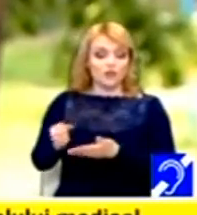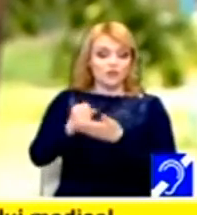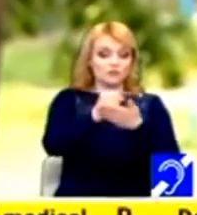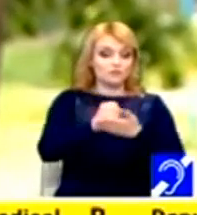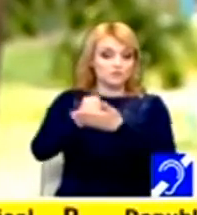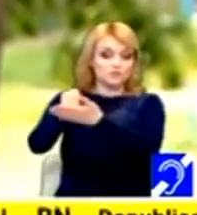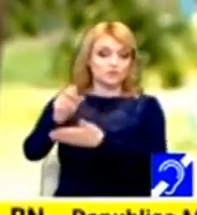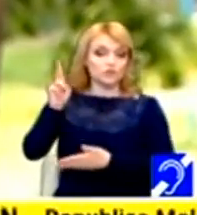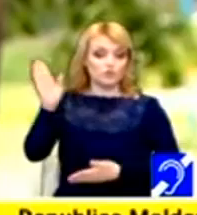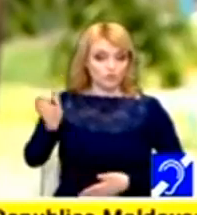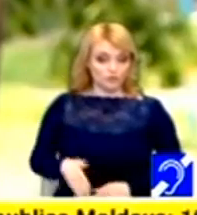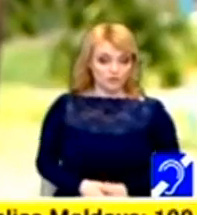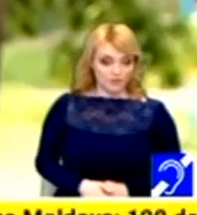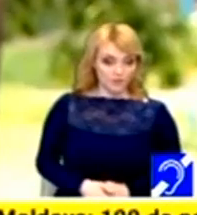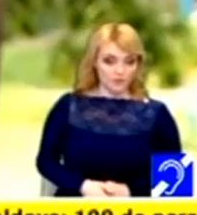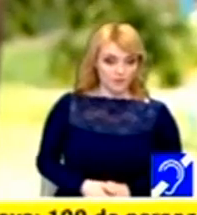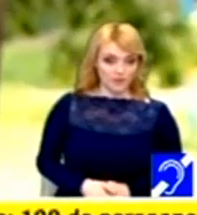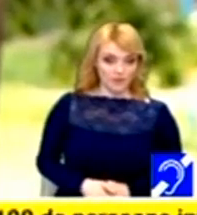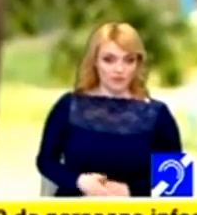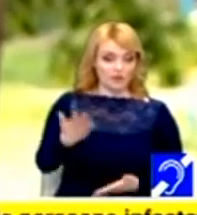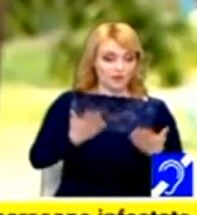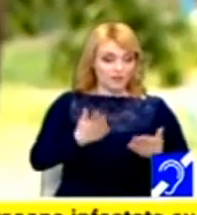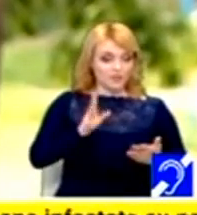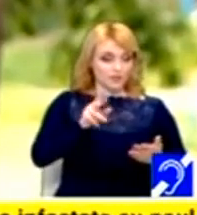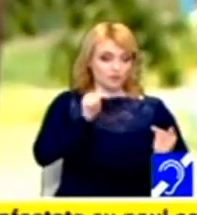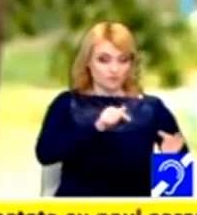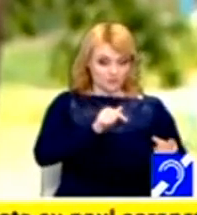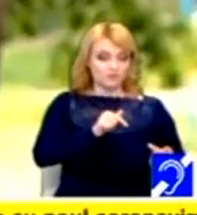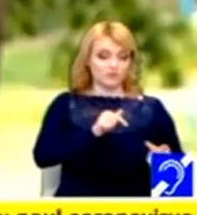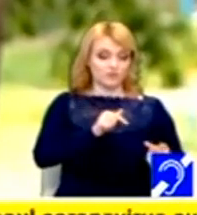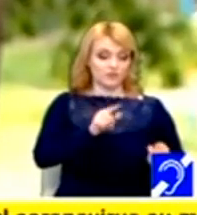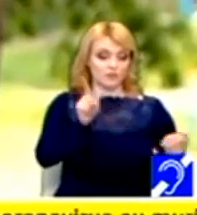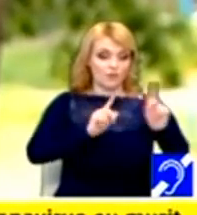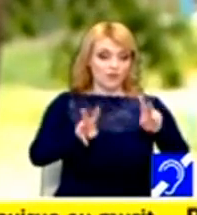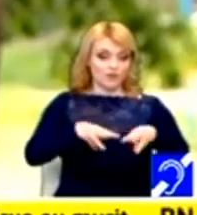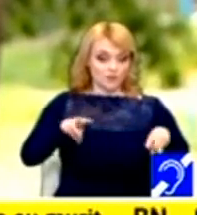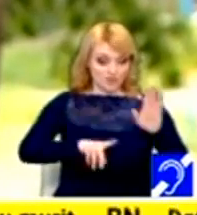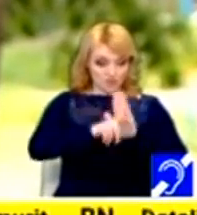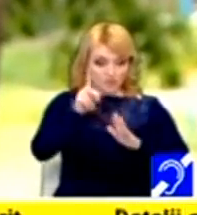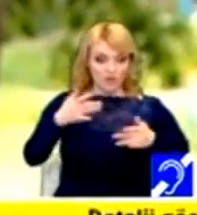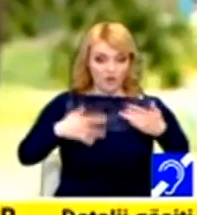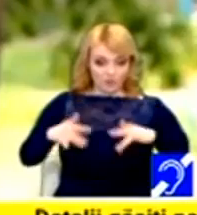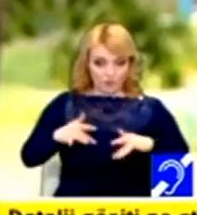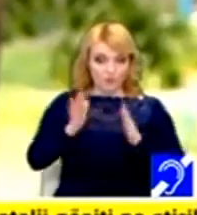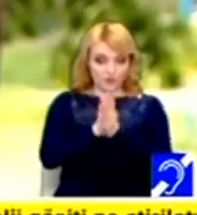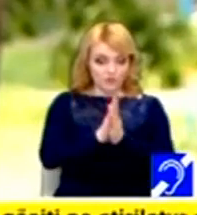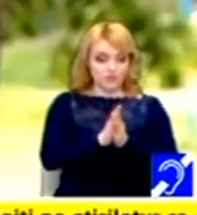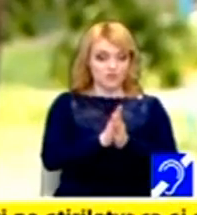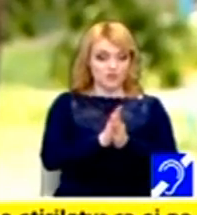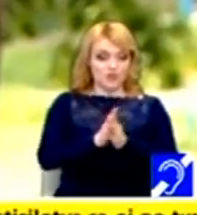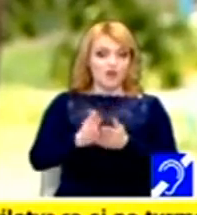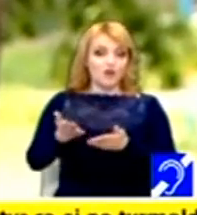opoziția parlamentară va merge la acest exercițiu de dimiterea guvernului, acest exercițiu trebuie să aibă